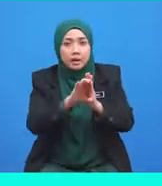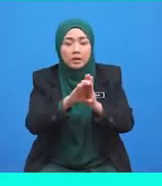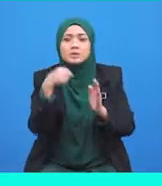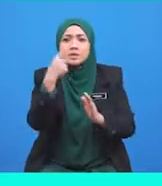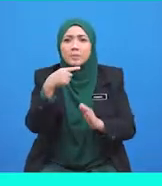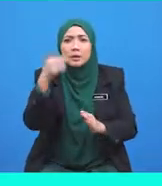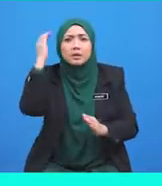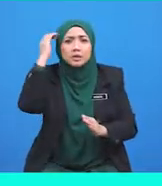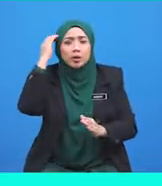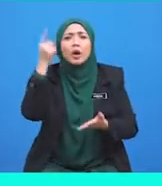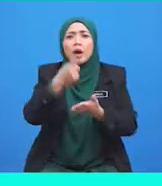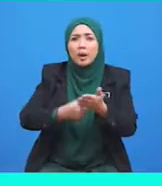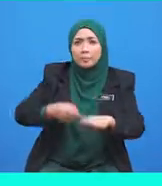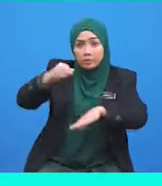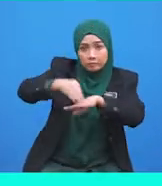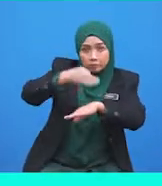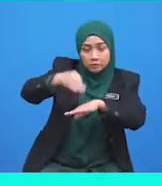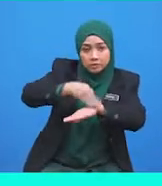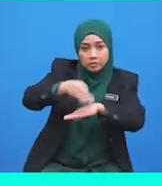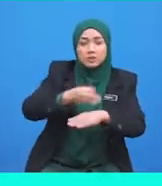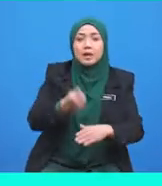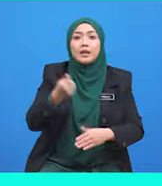meneka apa fungsi peralatan ini?